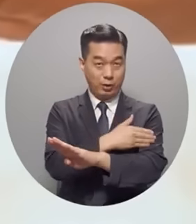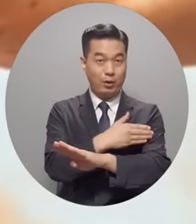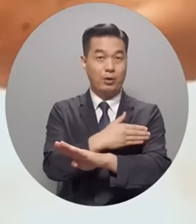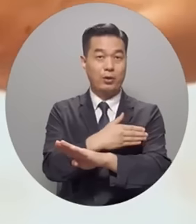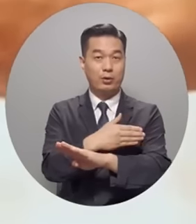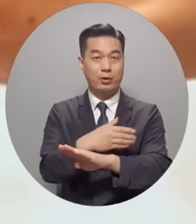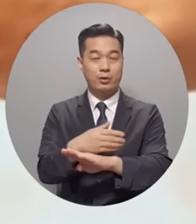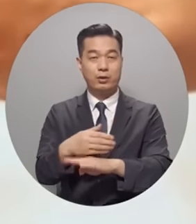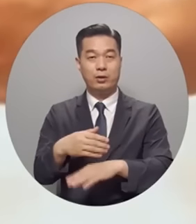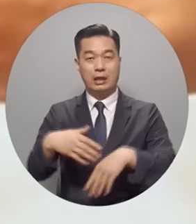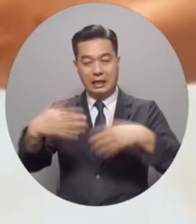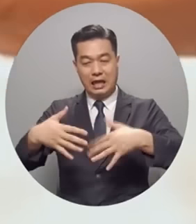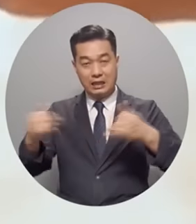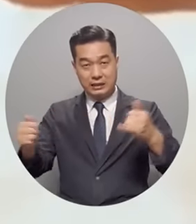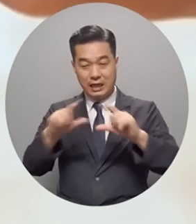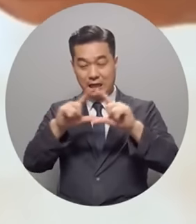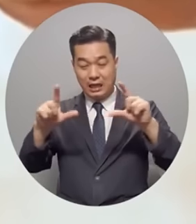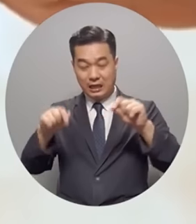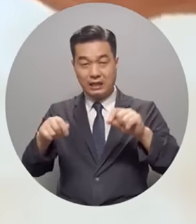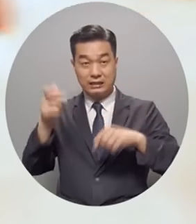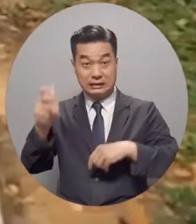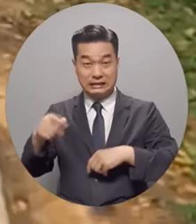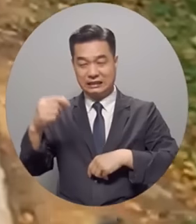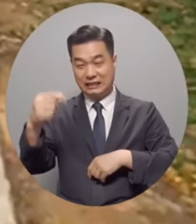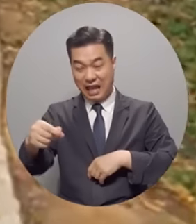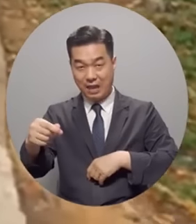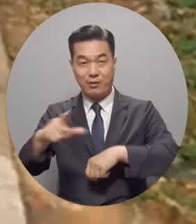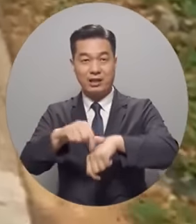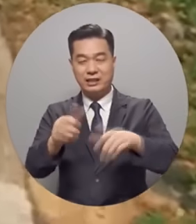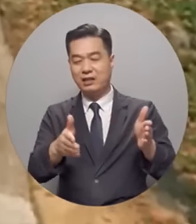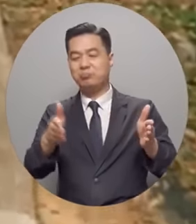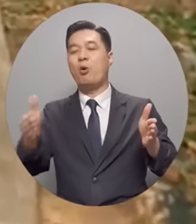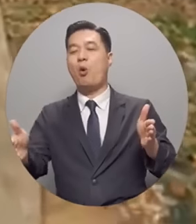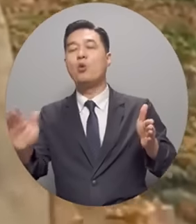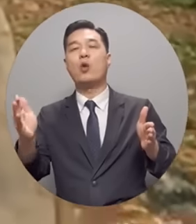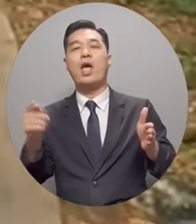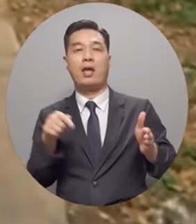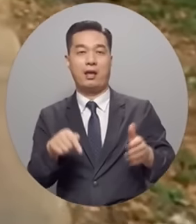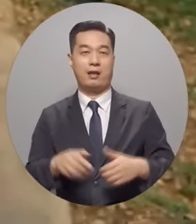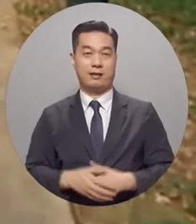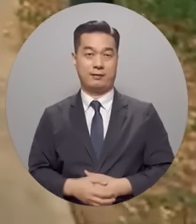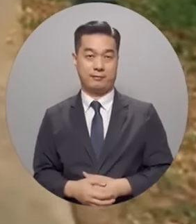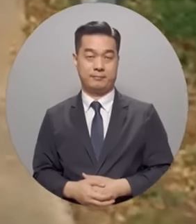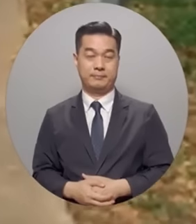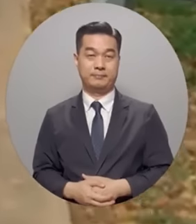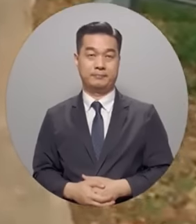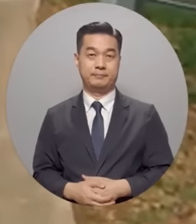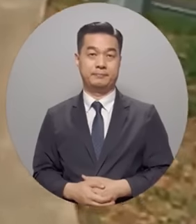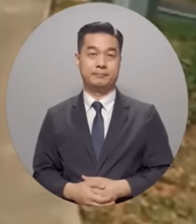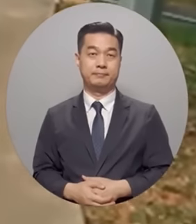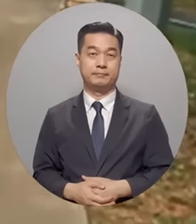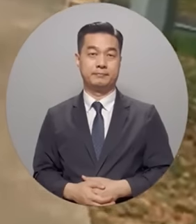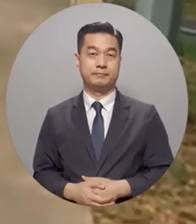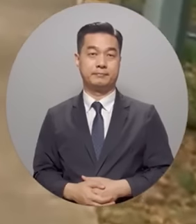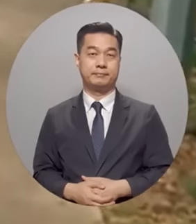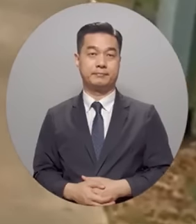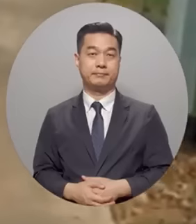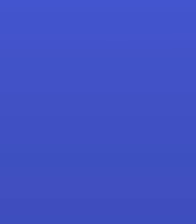단말기에 보행약자 카드를 대면 시간이 연장되는 정책을 시행하고 있습니다. MBC 뉴스 류현준입니다.